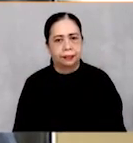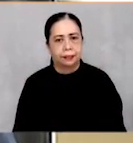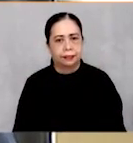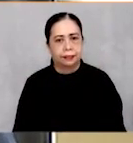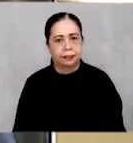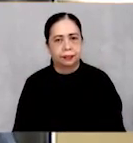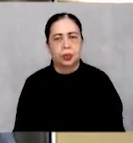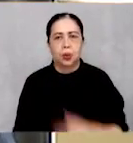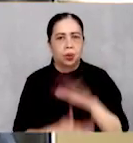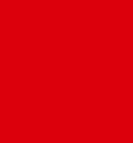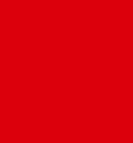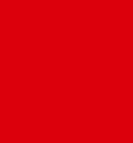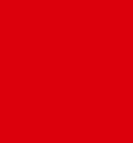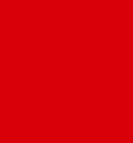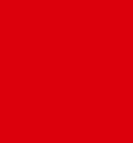i-check natin.